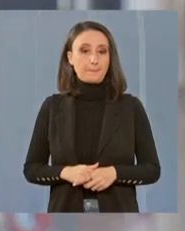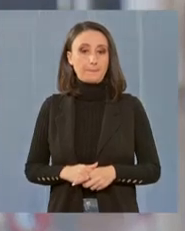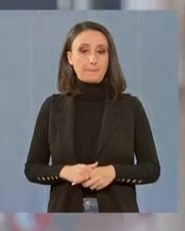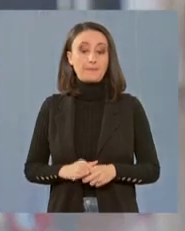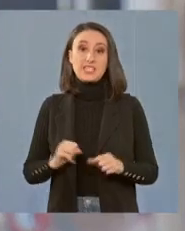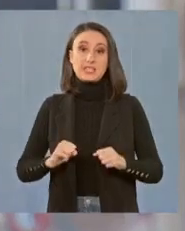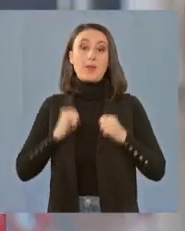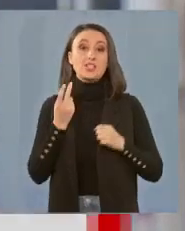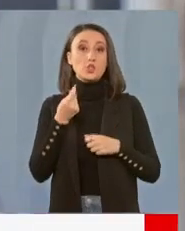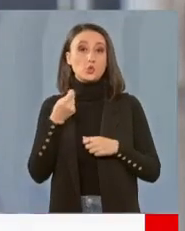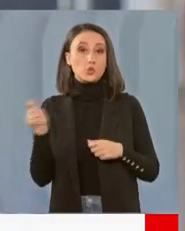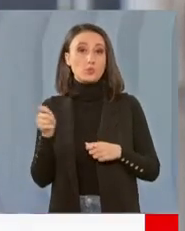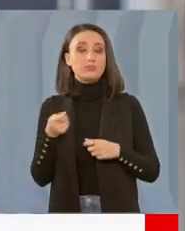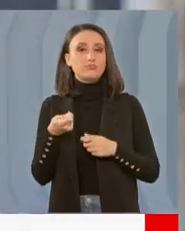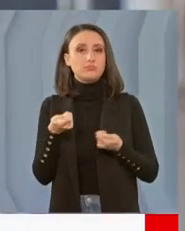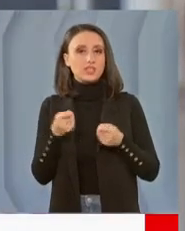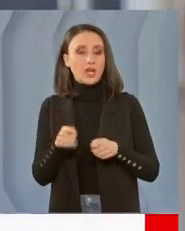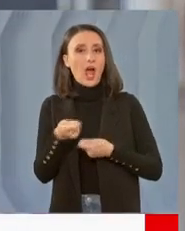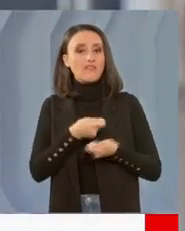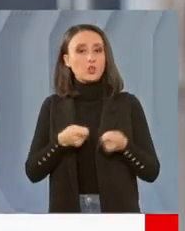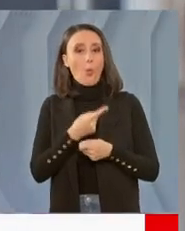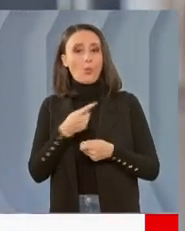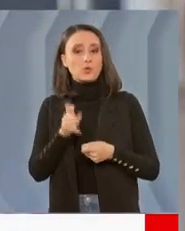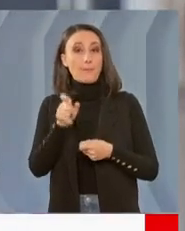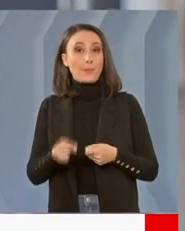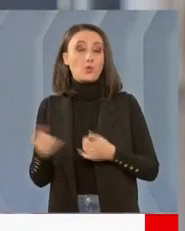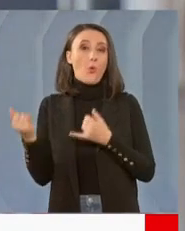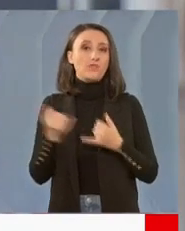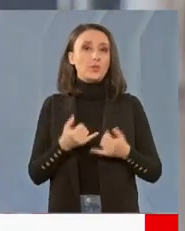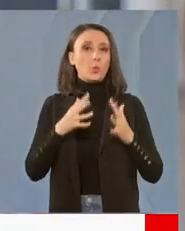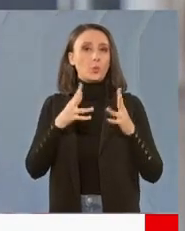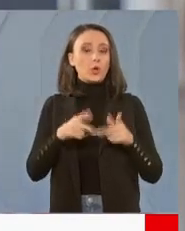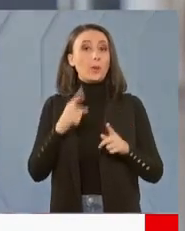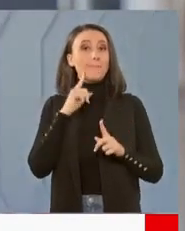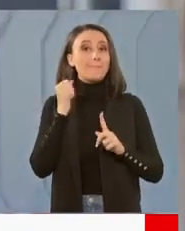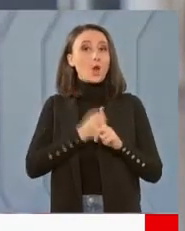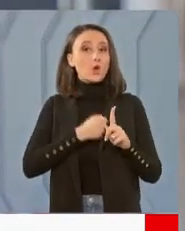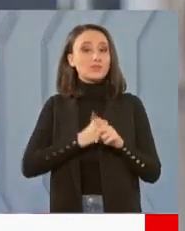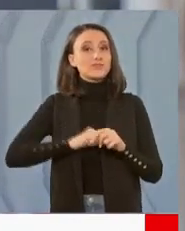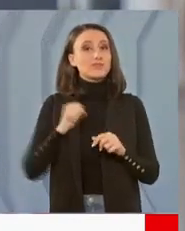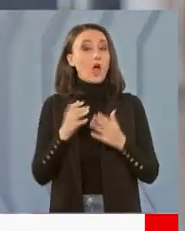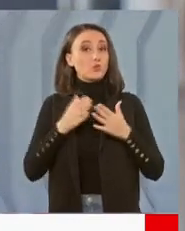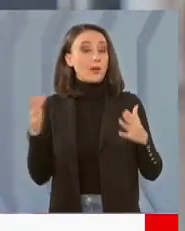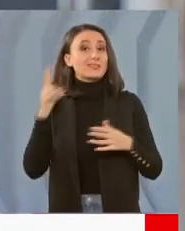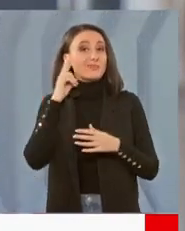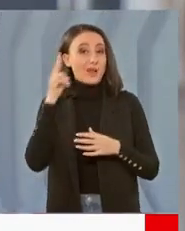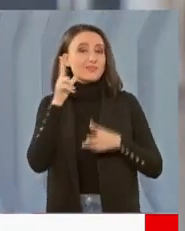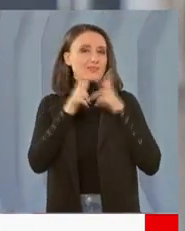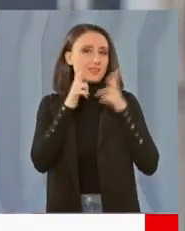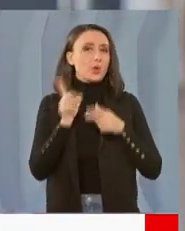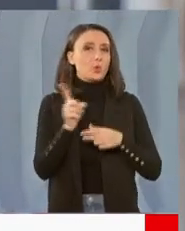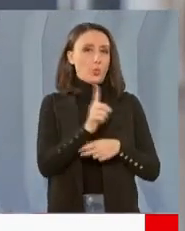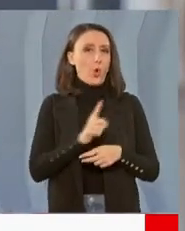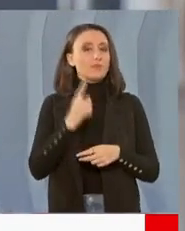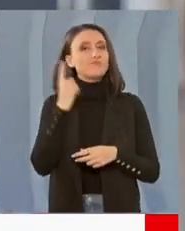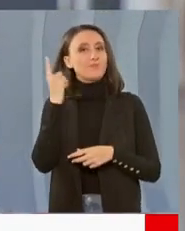Speriați de scumpiri și că vor pune lacătul pe afacerile lor. Aproape 100 de oameni au ieșit cu tractoarele să protesteze în Satu Mare, în speranța că strigătul lor de